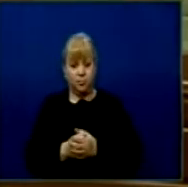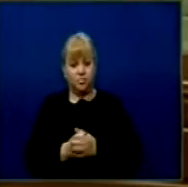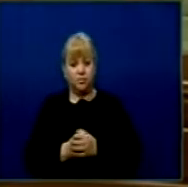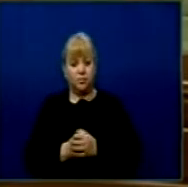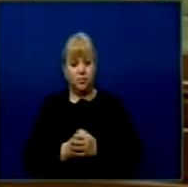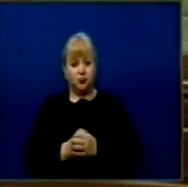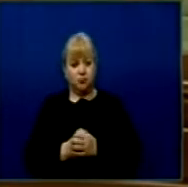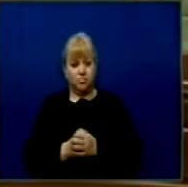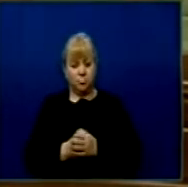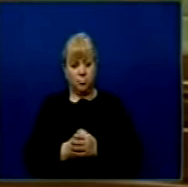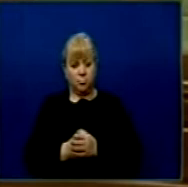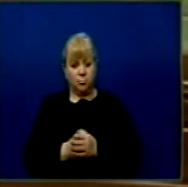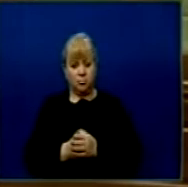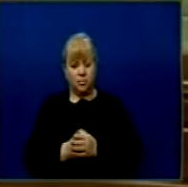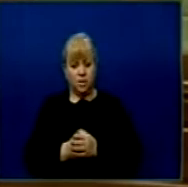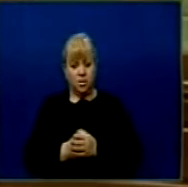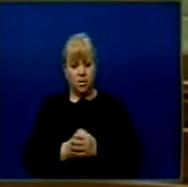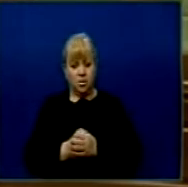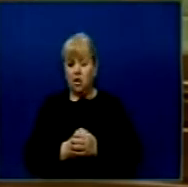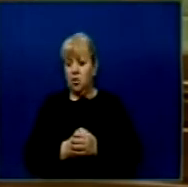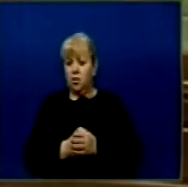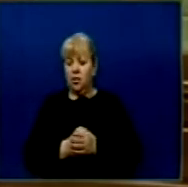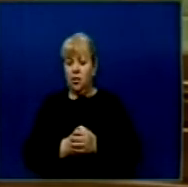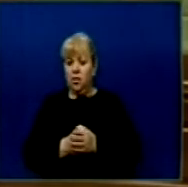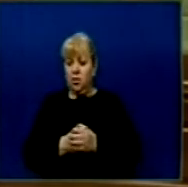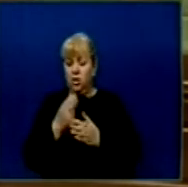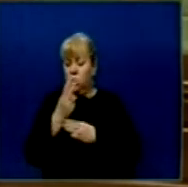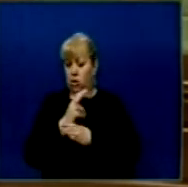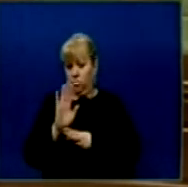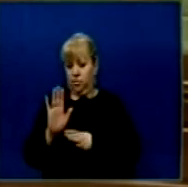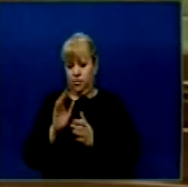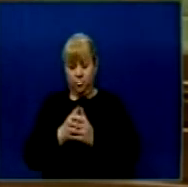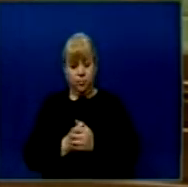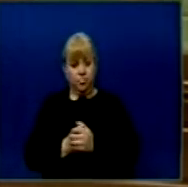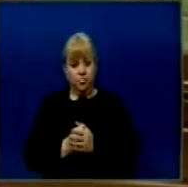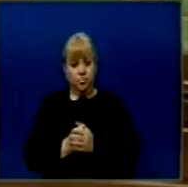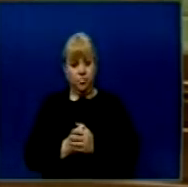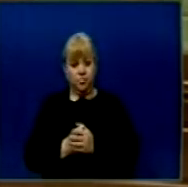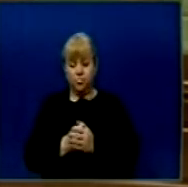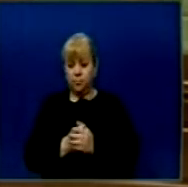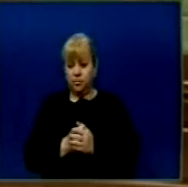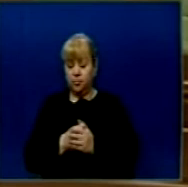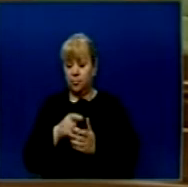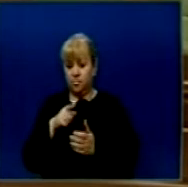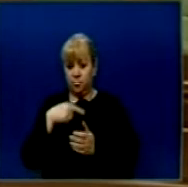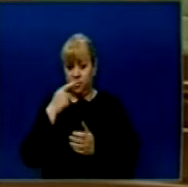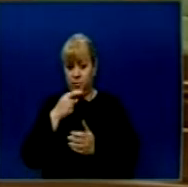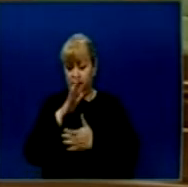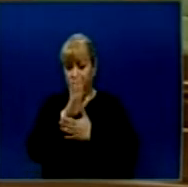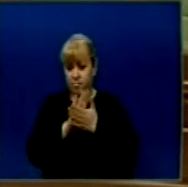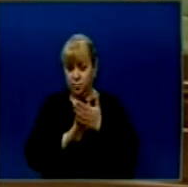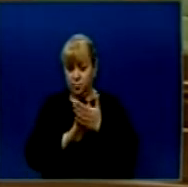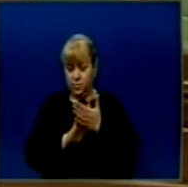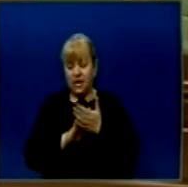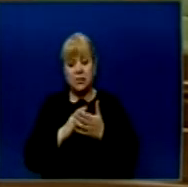investime. Edhe përgjithësisht, do të thonë, konsumi i qeverisë, që quhet konsumi publik. Dhe duke u nisur nga kjo, atëherë